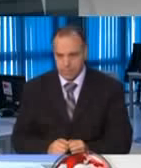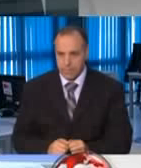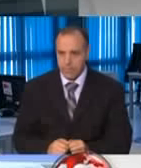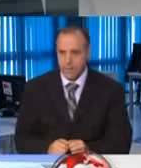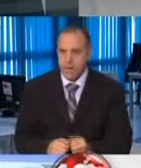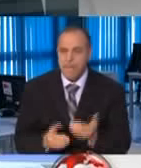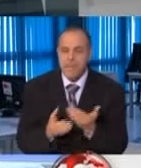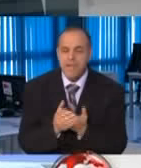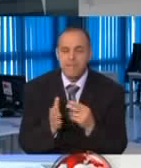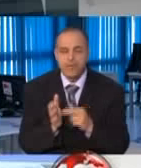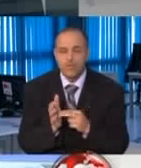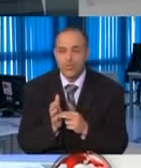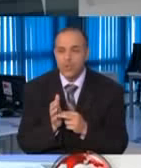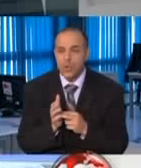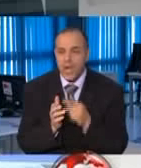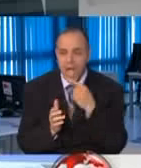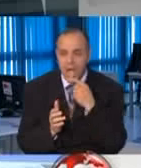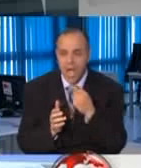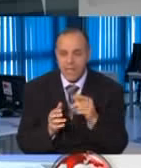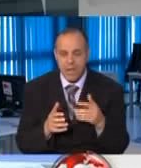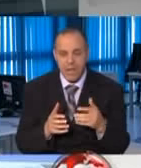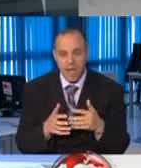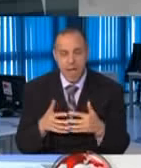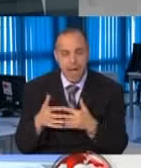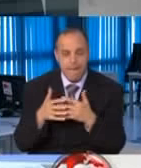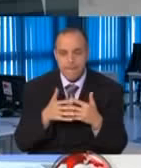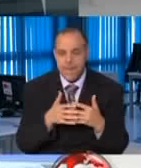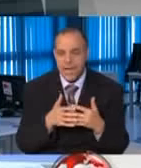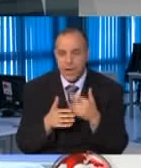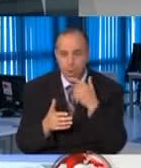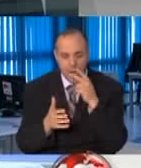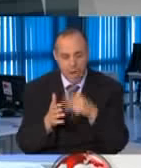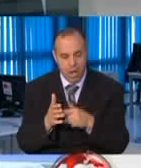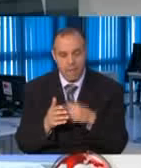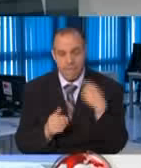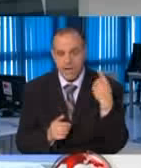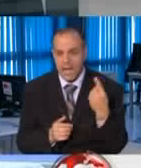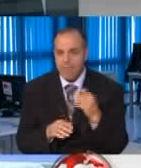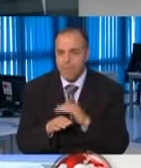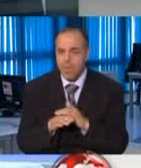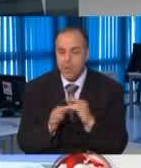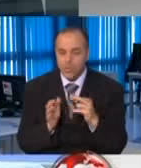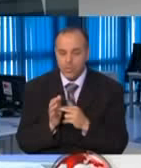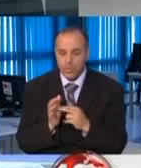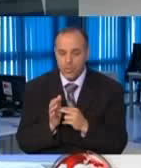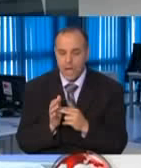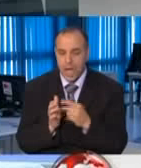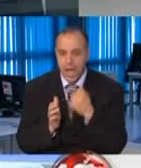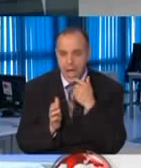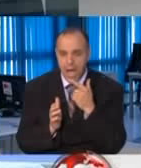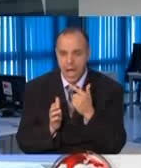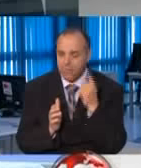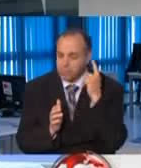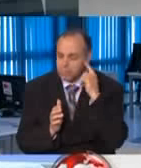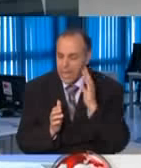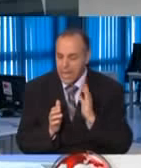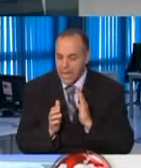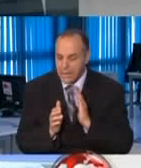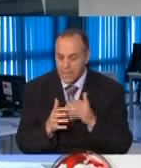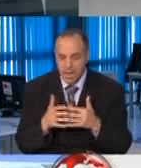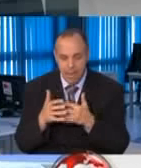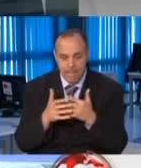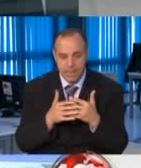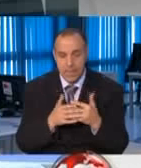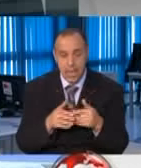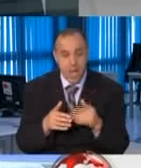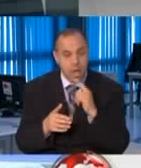وفي الملف السوري، وبينما تسعى الولايات المتحدة لاستصدار قرار دولي بشأن سوريا، أعلنت مصادر عسكرية أمريكية